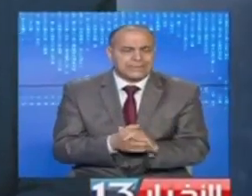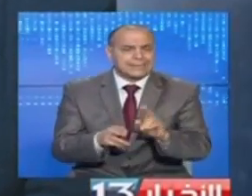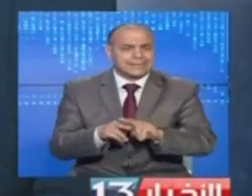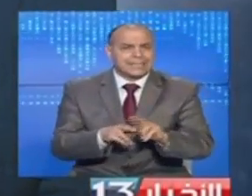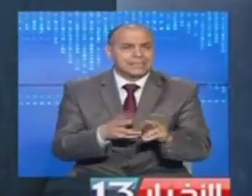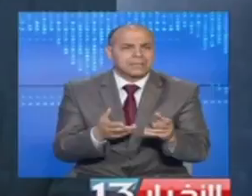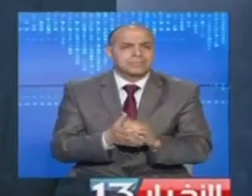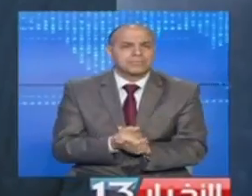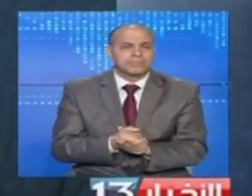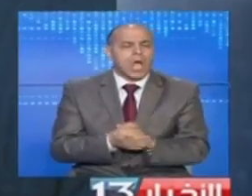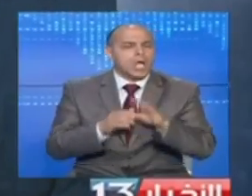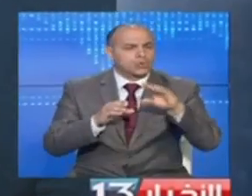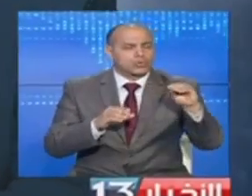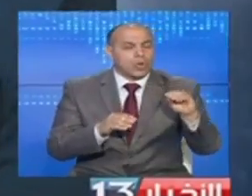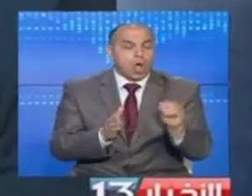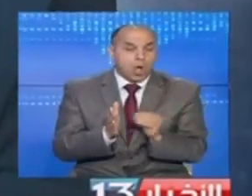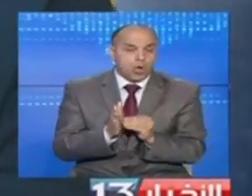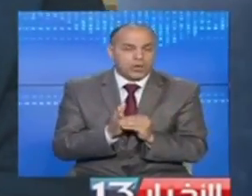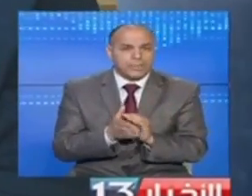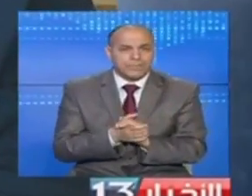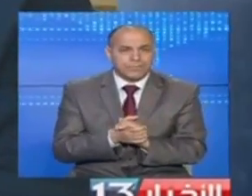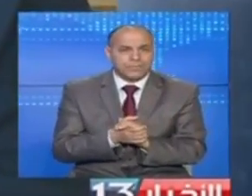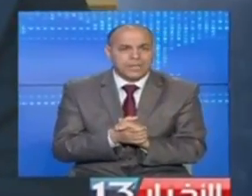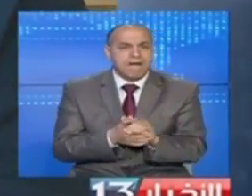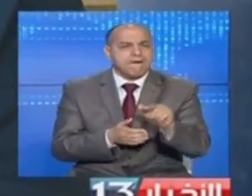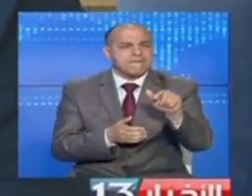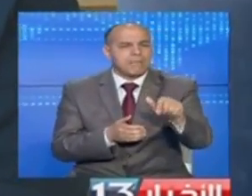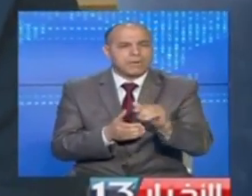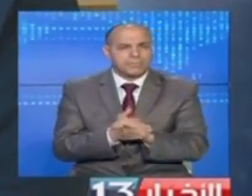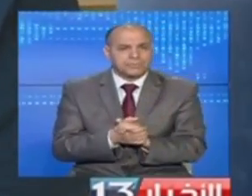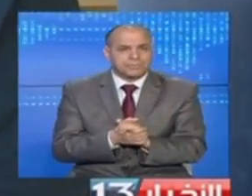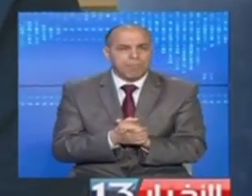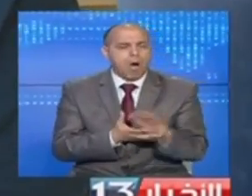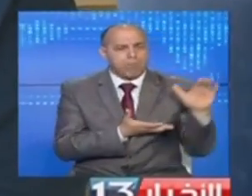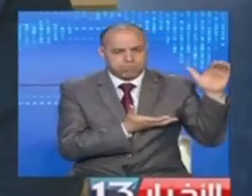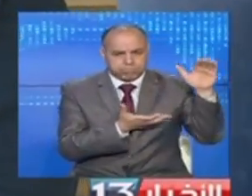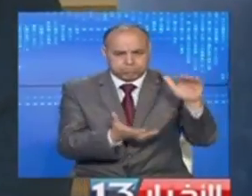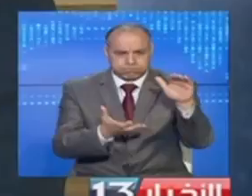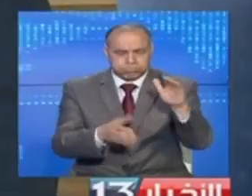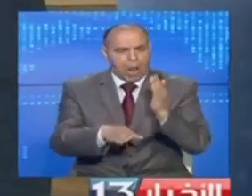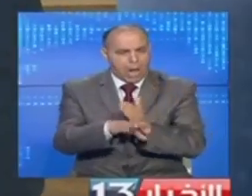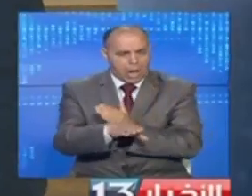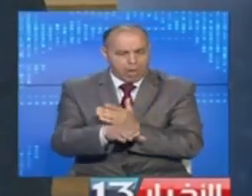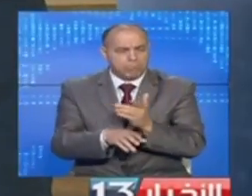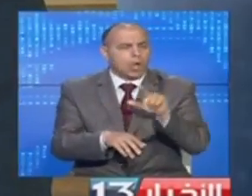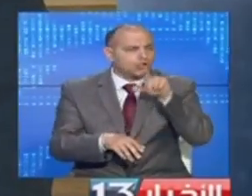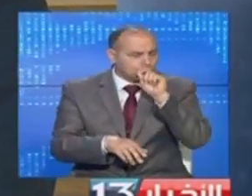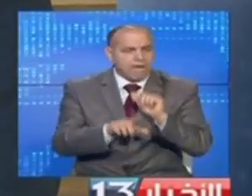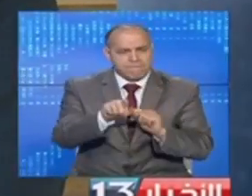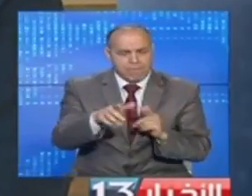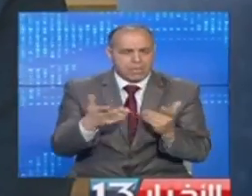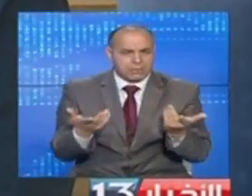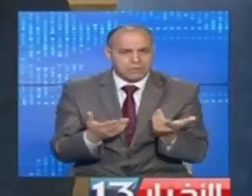لتعديل السوق. أيضا هناك كميات من اللحم الدجاج اللي